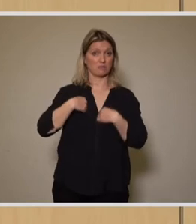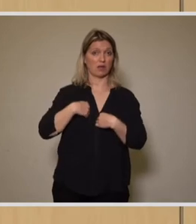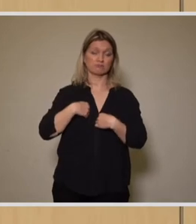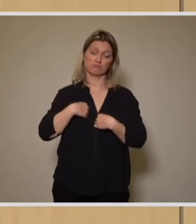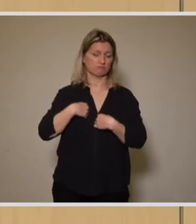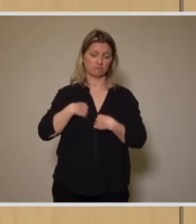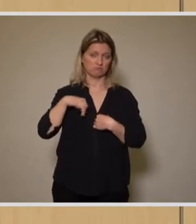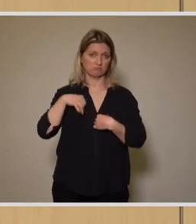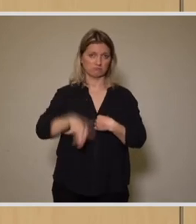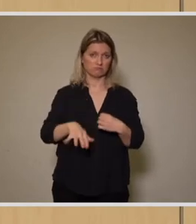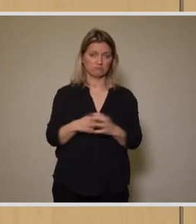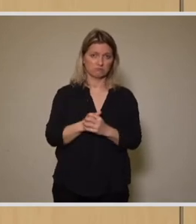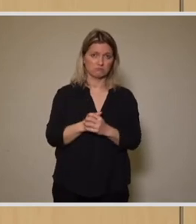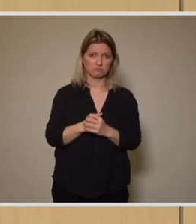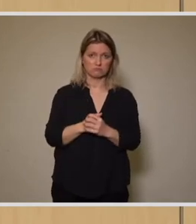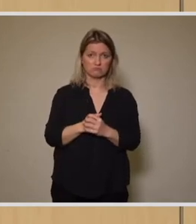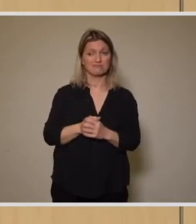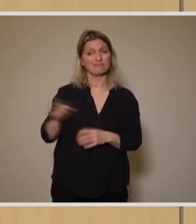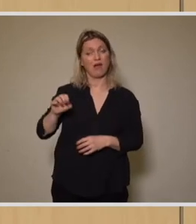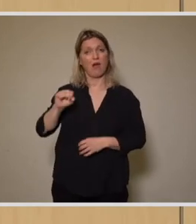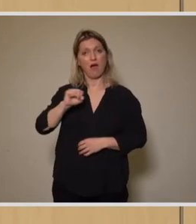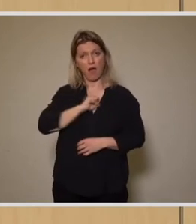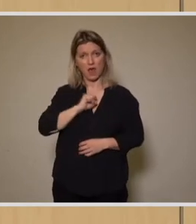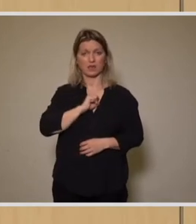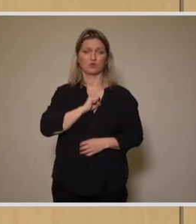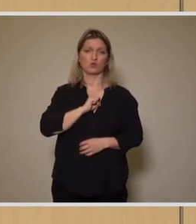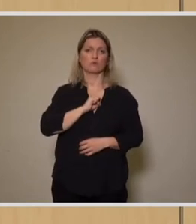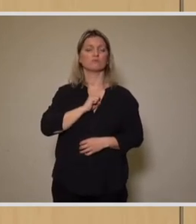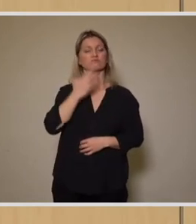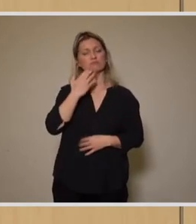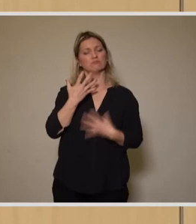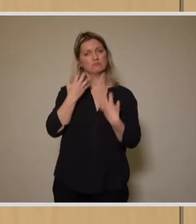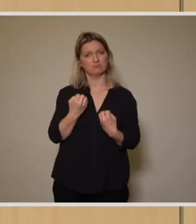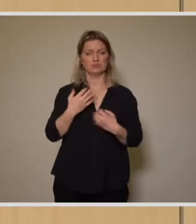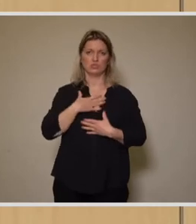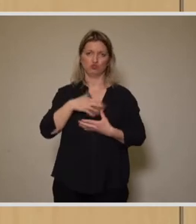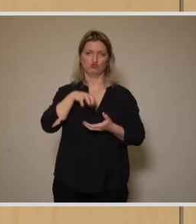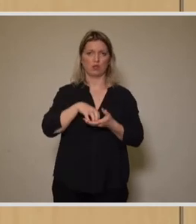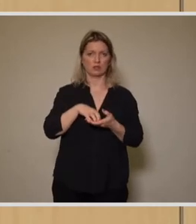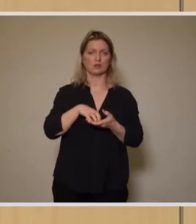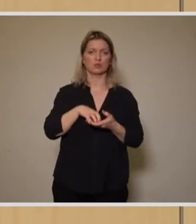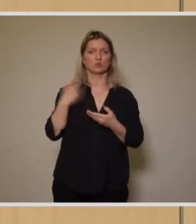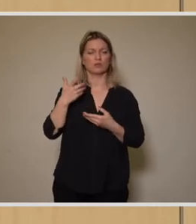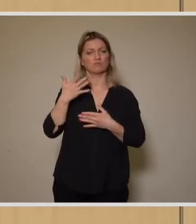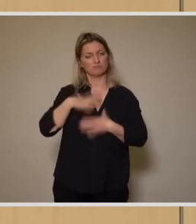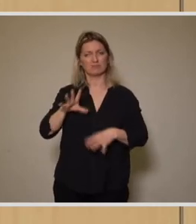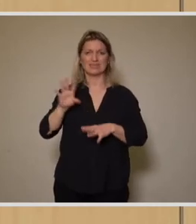möchte, sondern dass sie dieses Eigentum in städtischer Hand behalten will und eine Sanierung dort